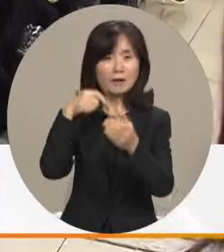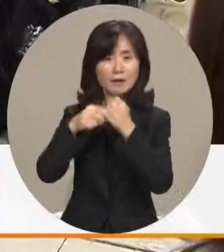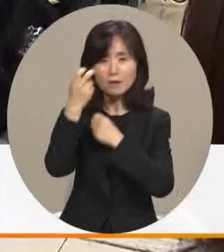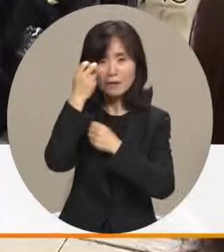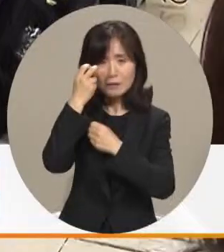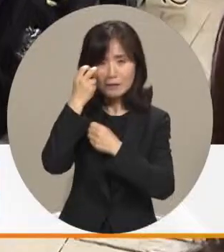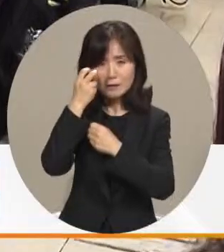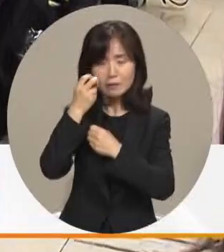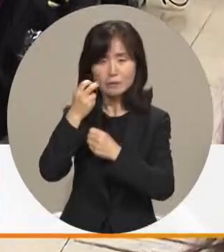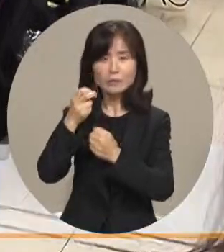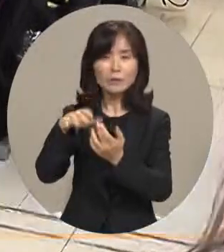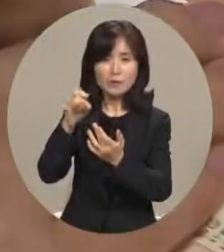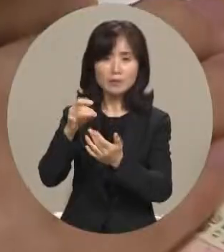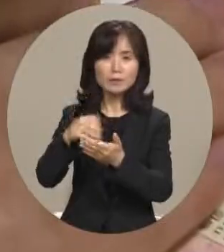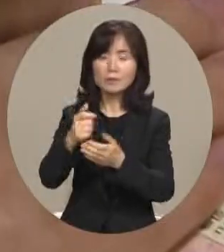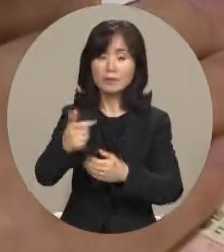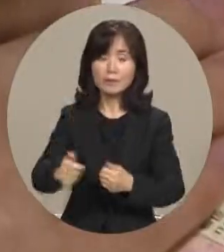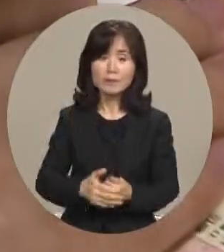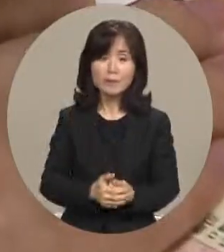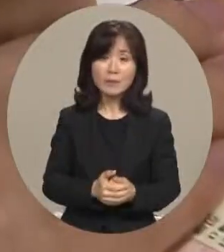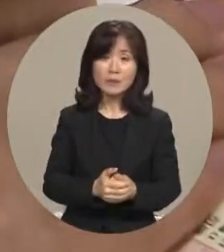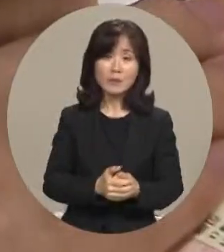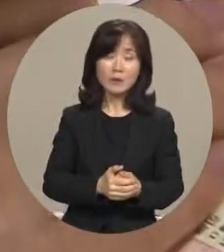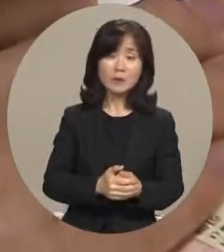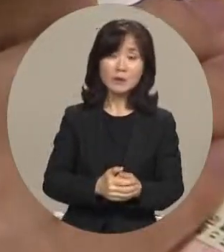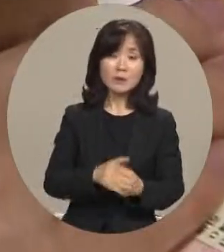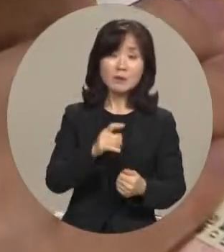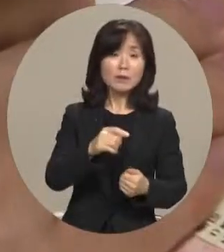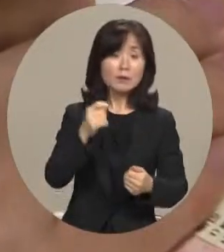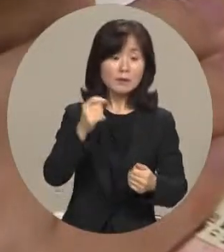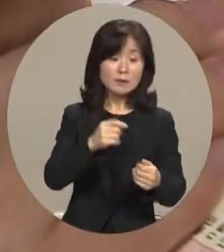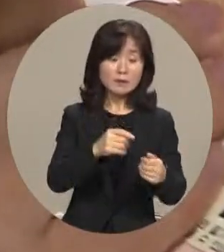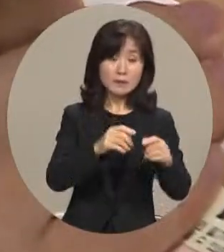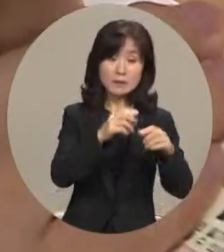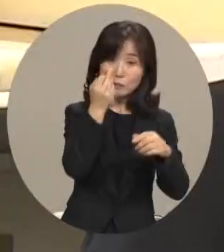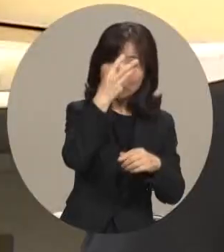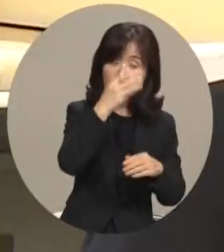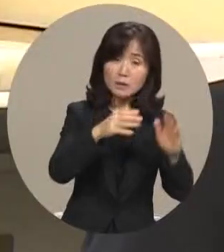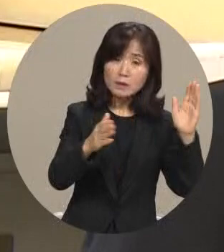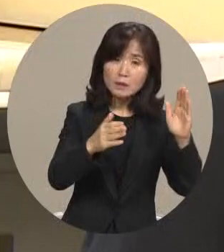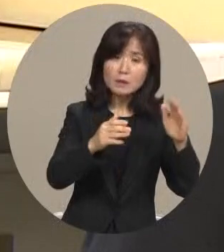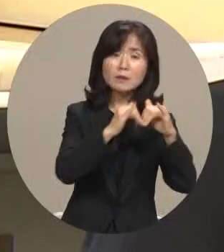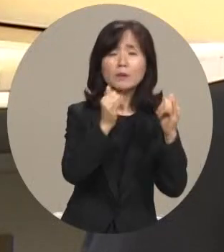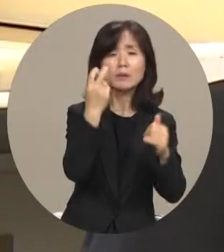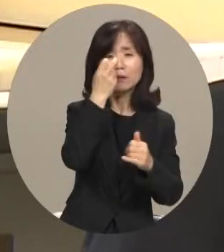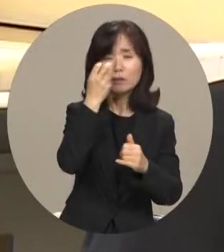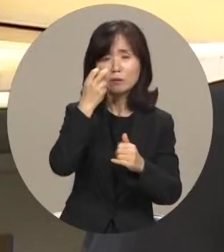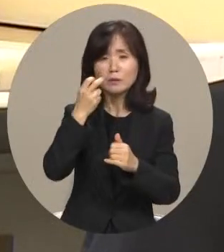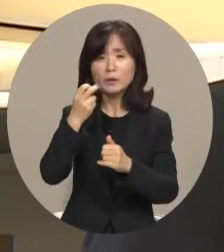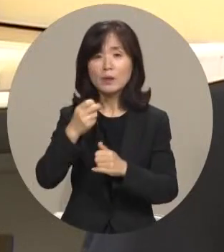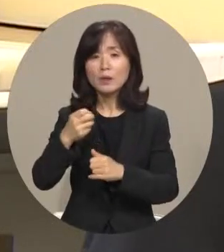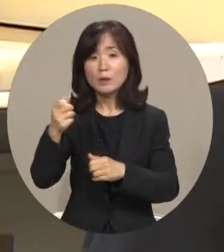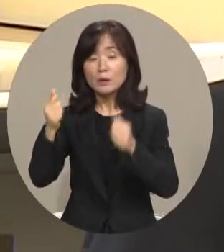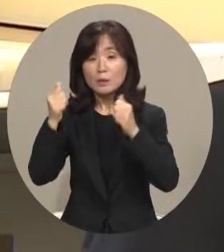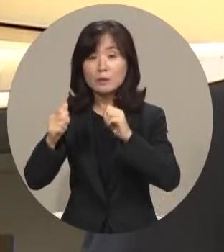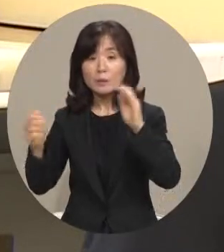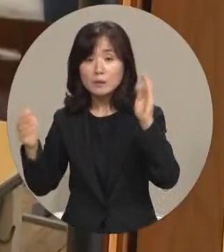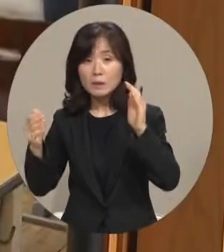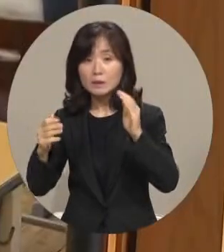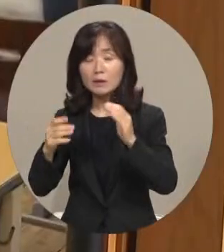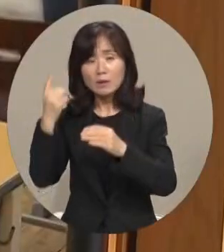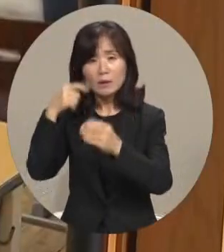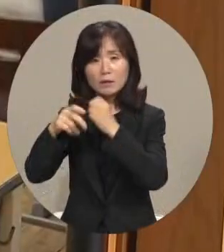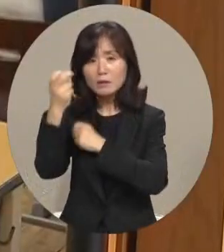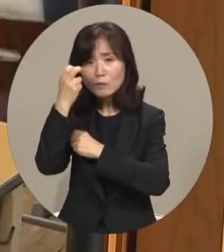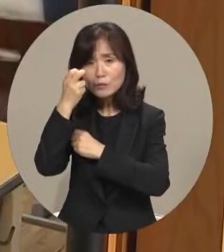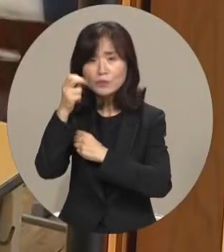높았습니다 이 같은 현상에 대해서 미적분 응시자가 같은 개수의 문제를 맞춰도 높은 표준 점수를 얻는 등 문익과